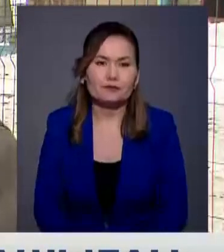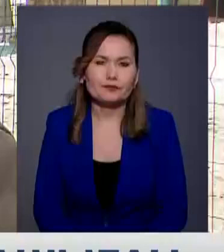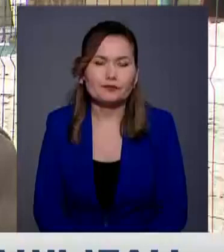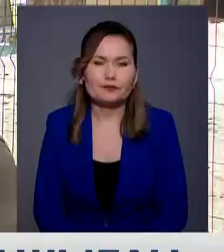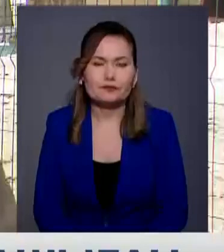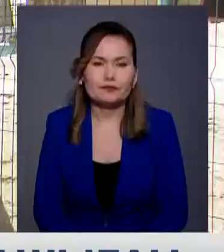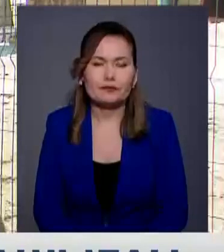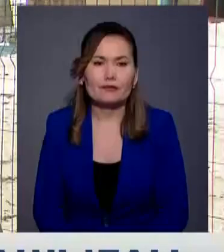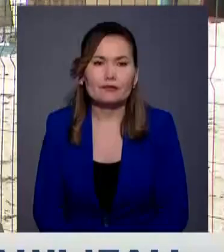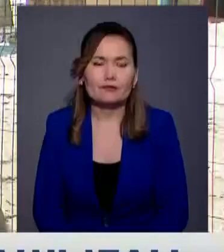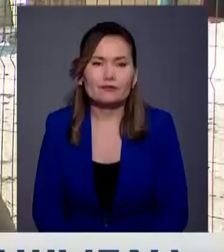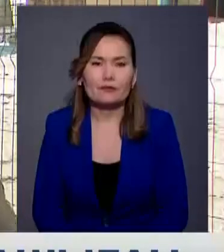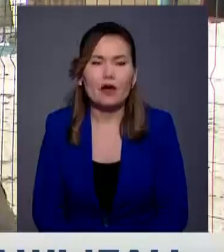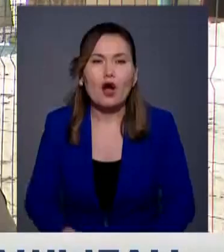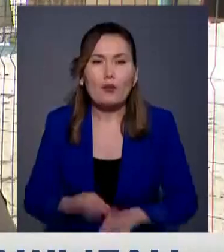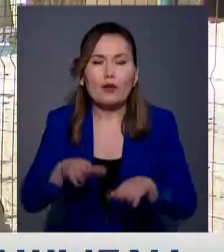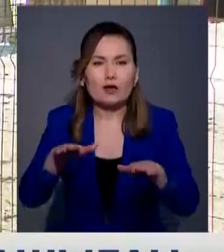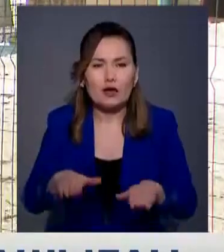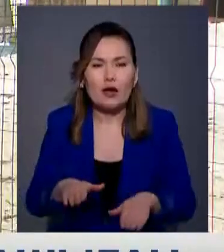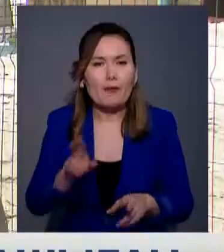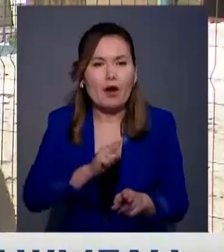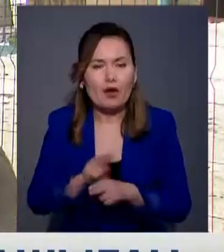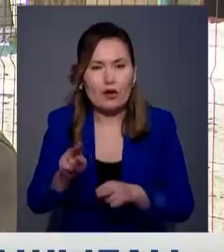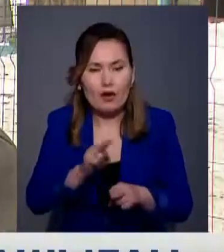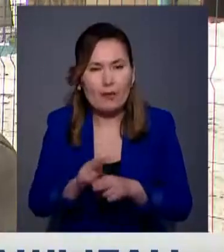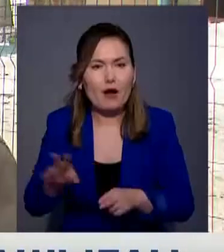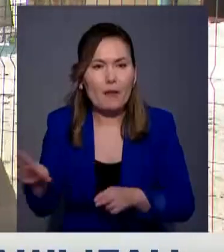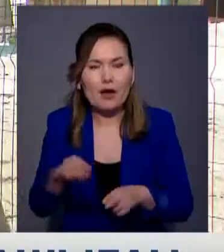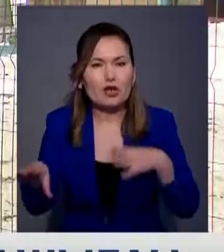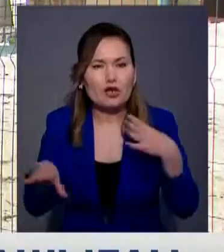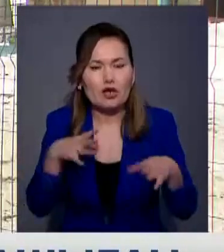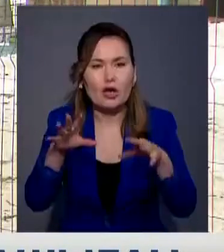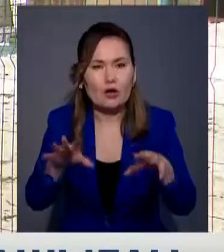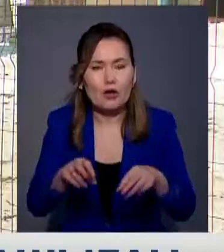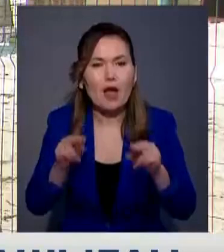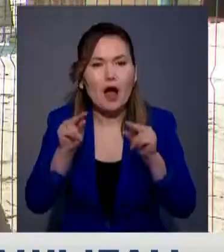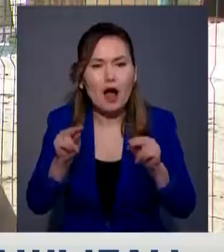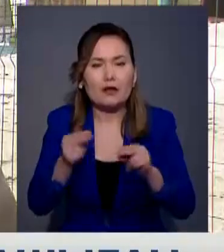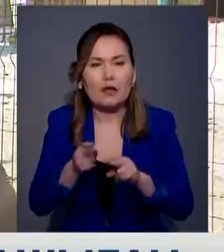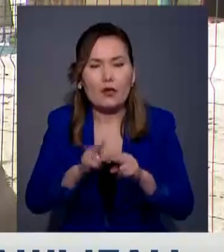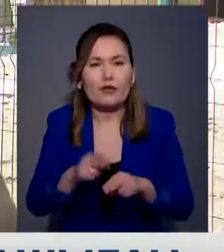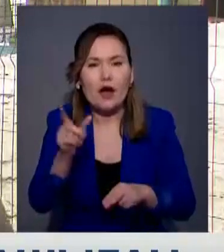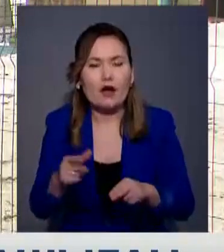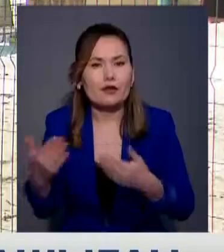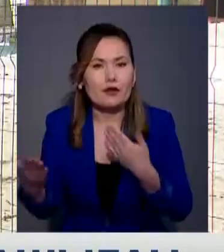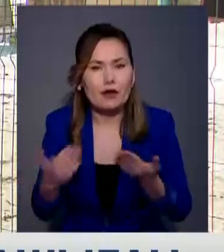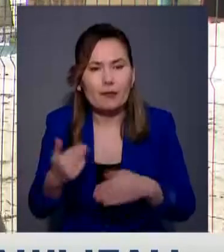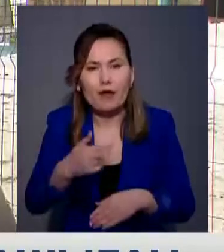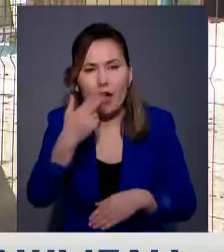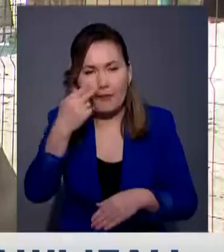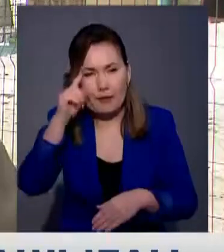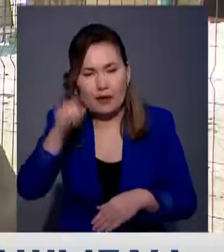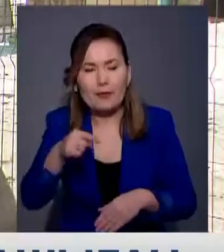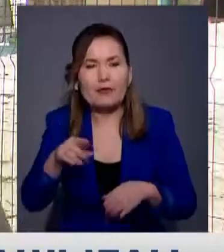базовая дрессировка и... Бұл жерде үйретудің базалық жаттығулары жүргізіледі. Адал, адаммен қарым-қатынас жасауға бейімді